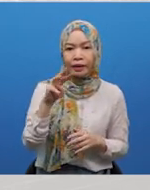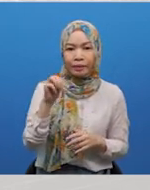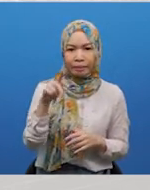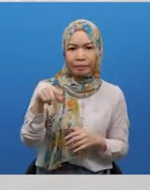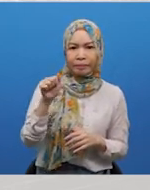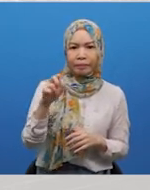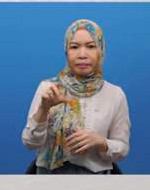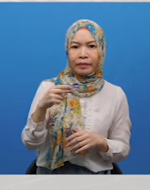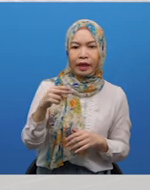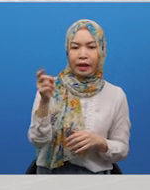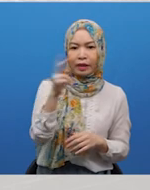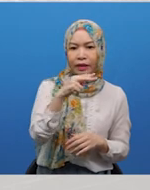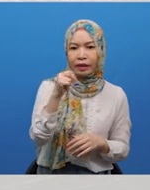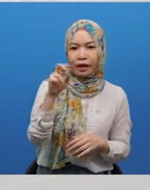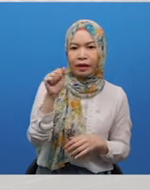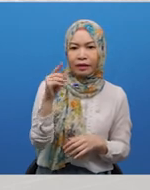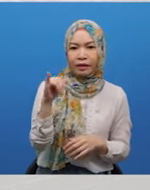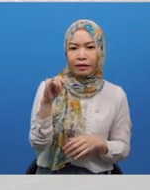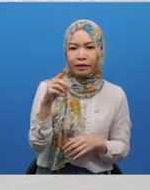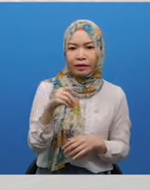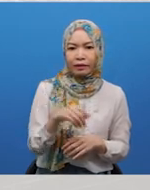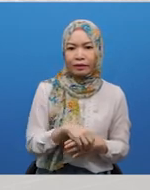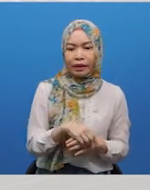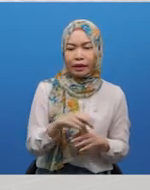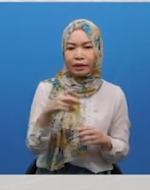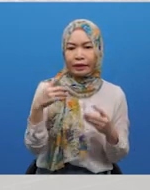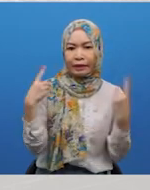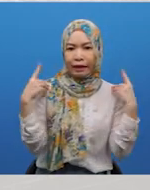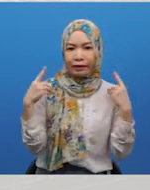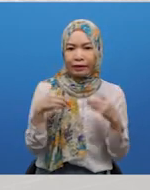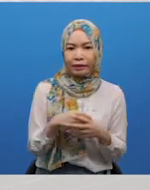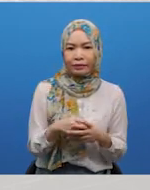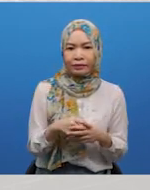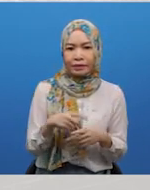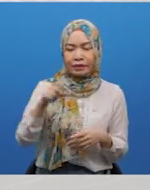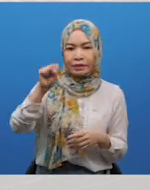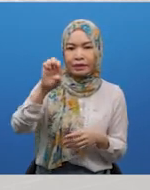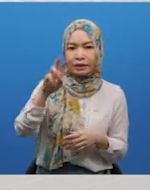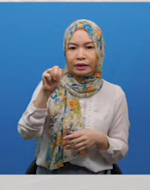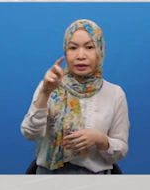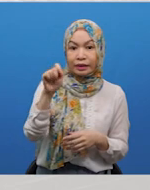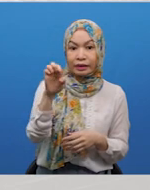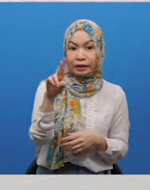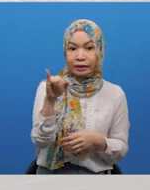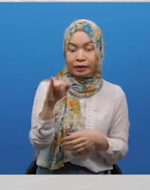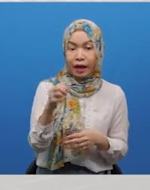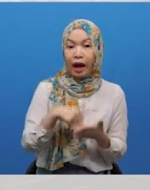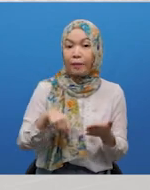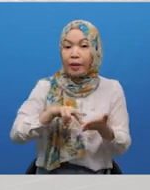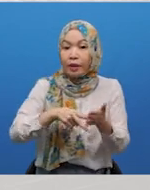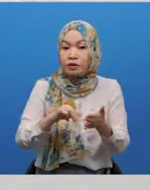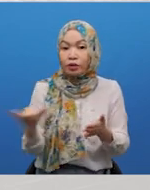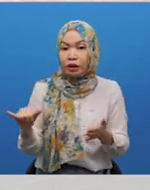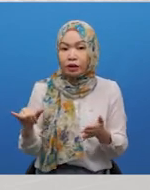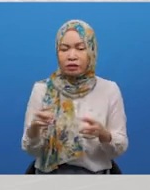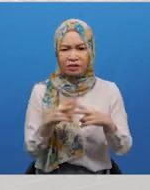senteri. Rangkai kata melimpah ngadil dagang senteri bermaksud terlalu